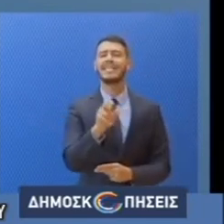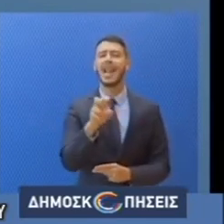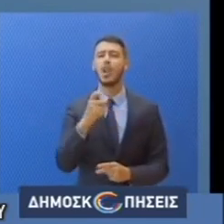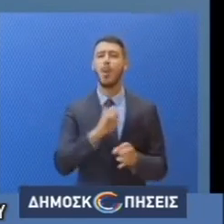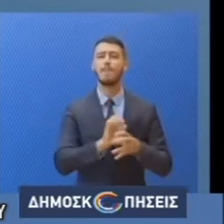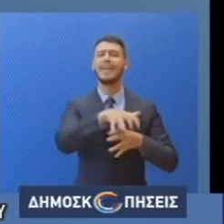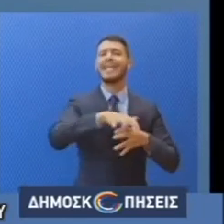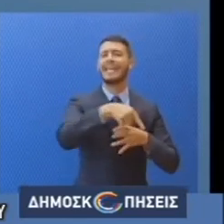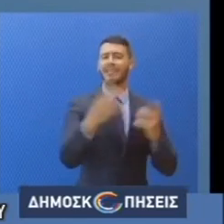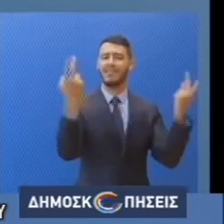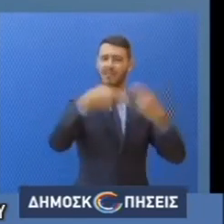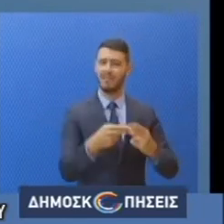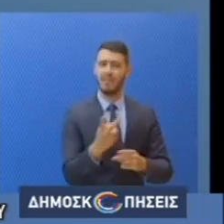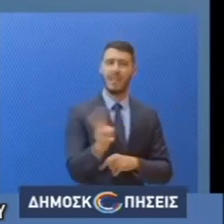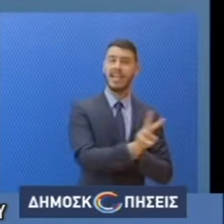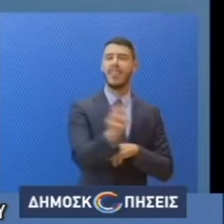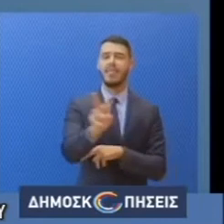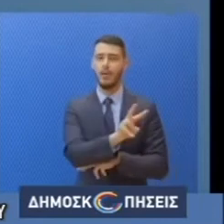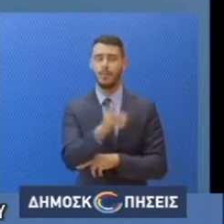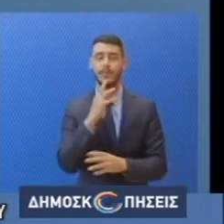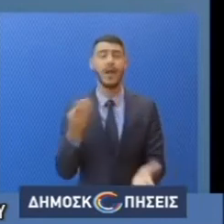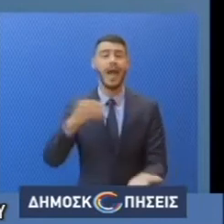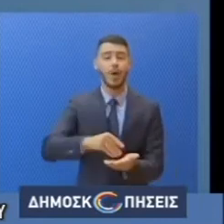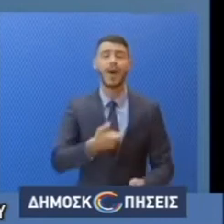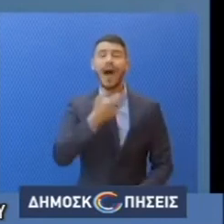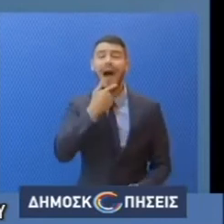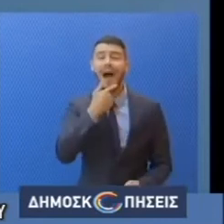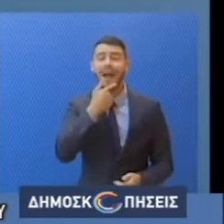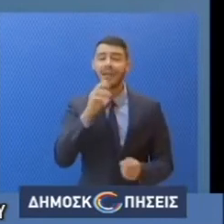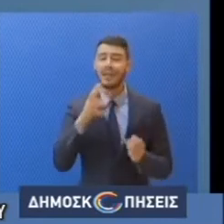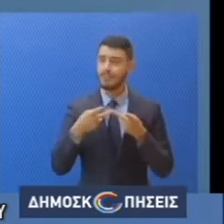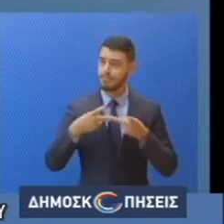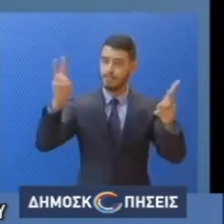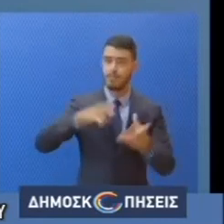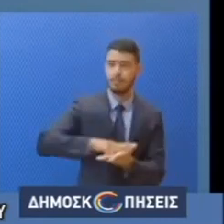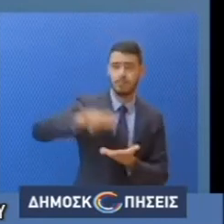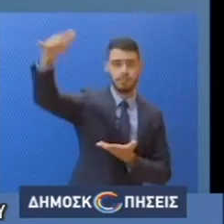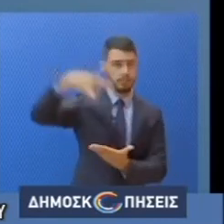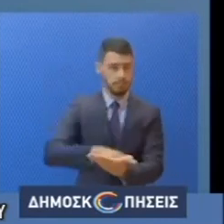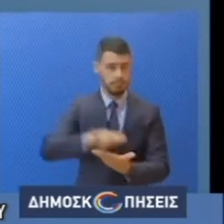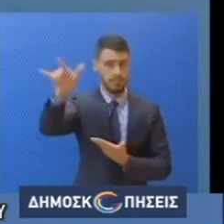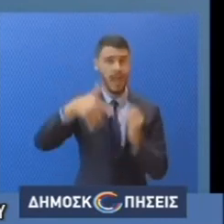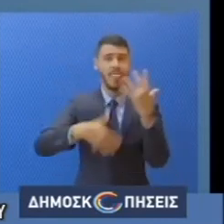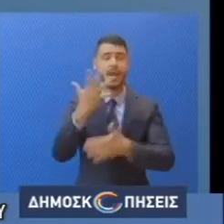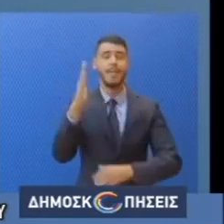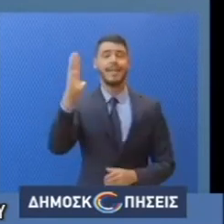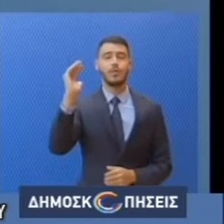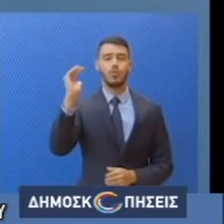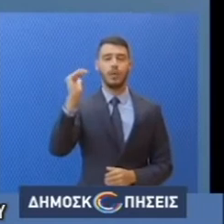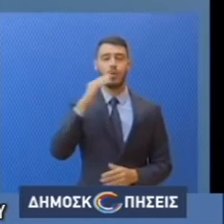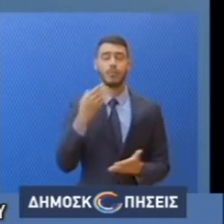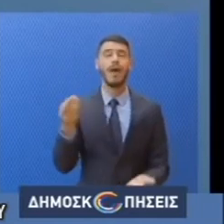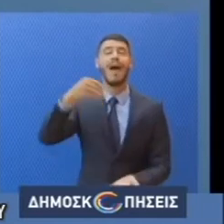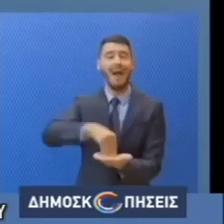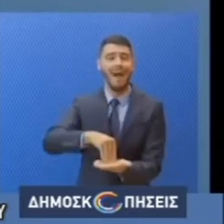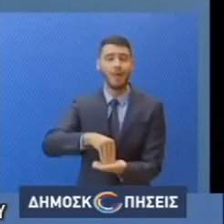προαναγγείλει, ανοίγουμε τις απευθείας πτήσεις από το Ηνωμένο Βασίλειο από τις 15 Ιουλίου. Επιπλέον, ανοίγουμε